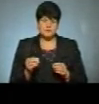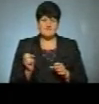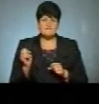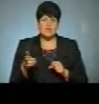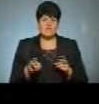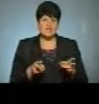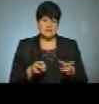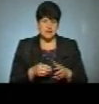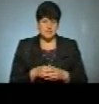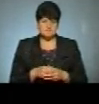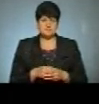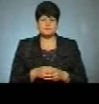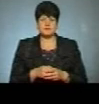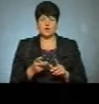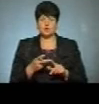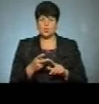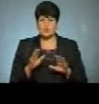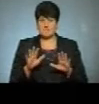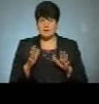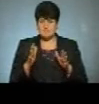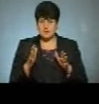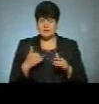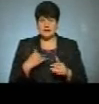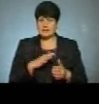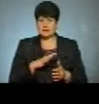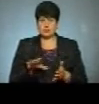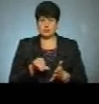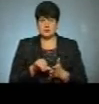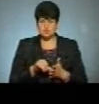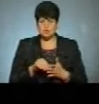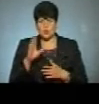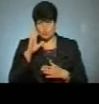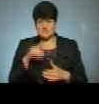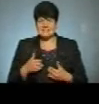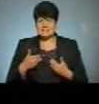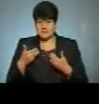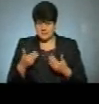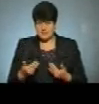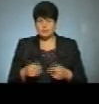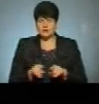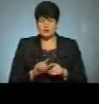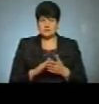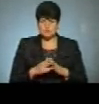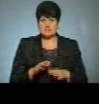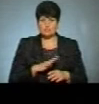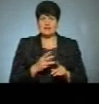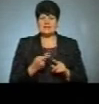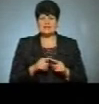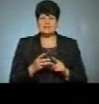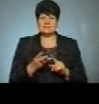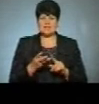Повикидали. Другий випадок, я не був присутній, хлопці вже зверталися, тому що така сама ситуація сталася. І це вже третій